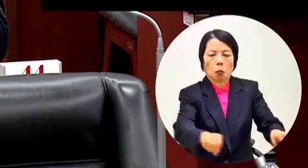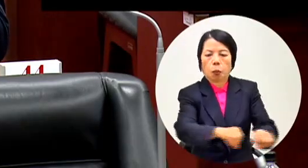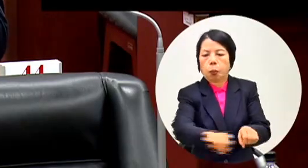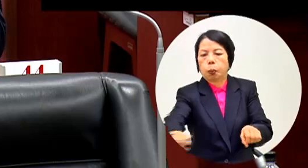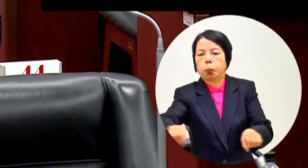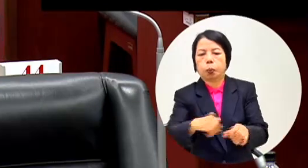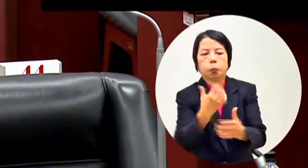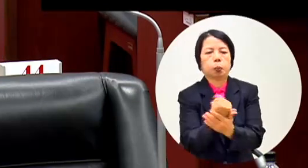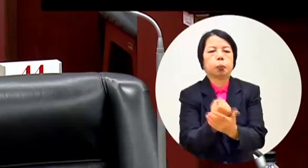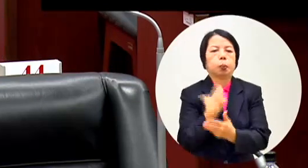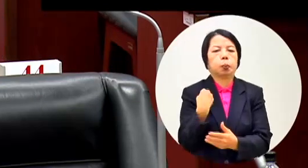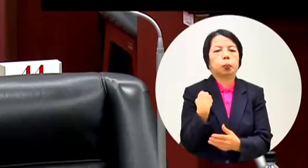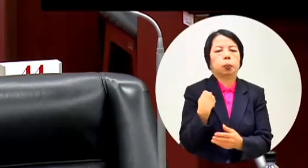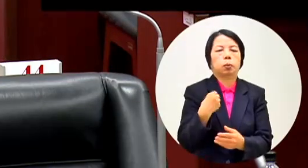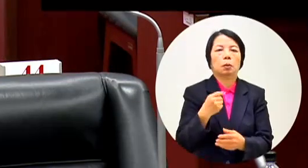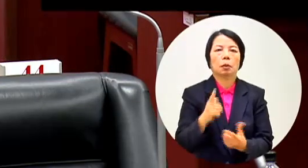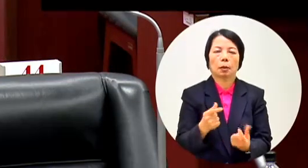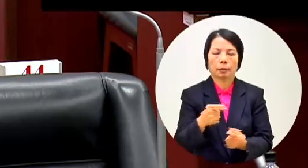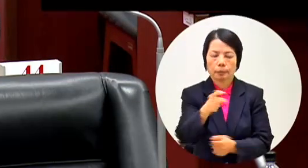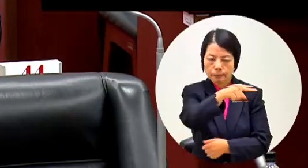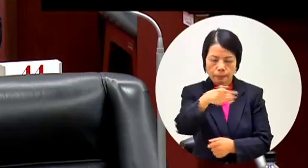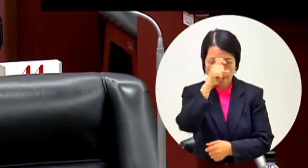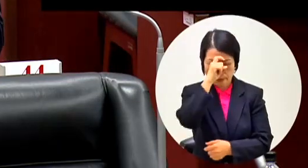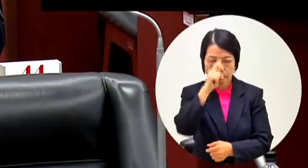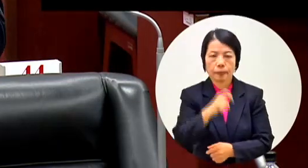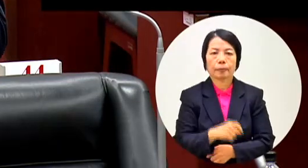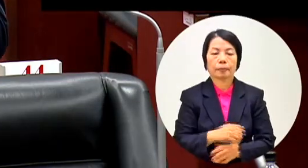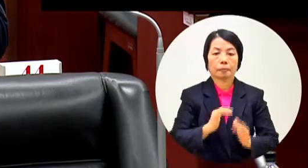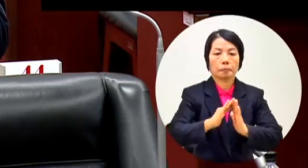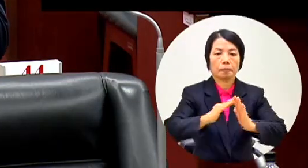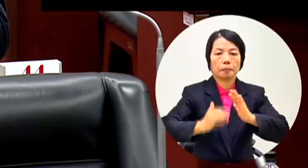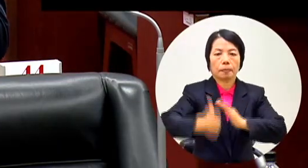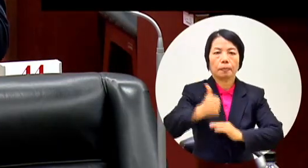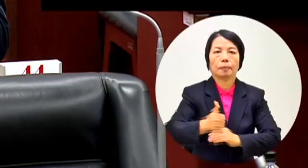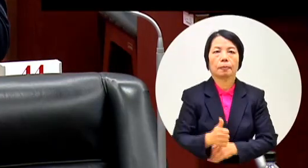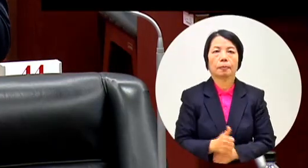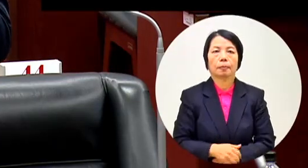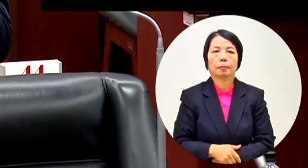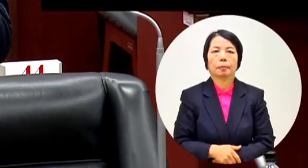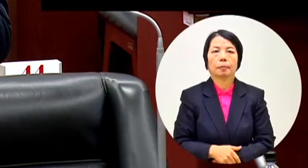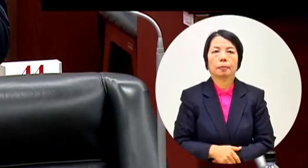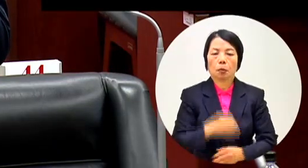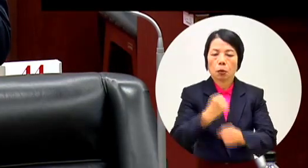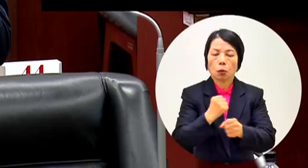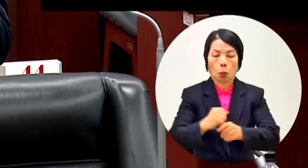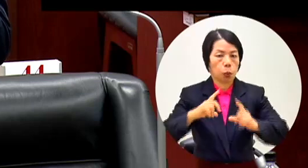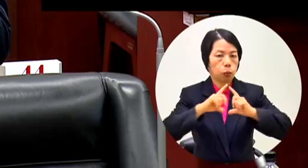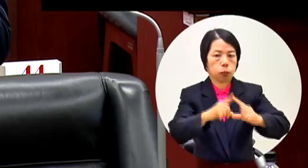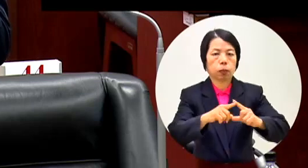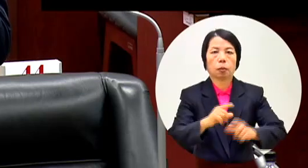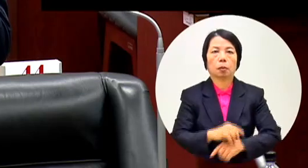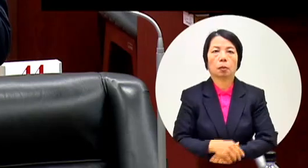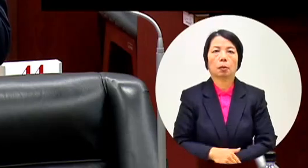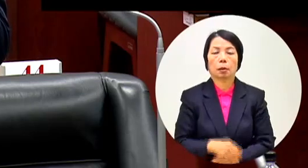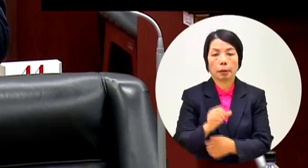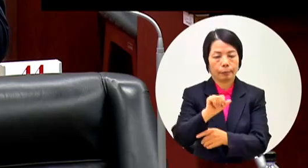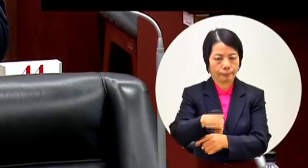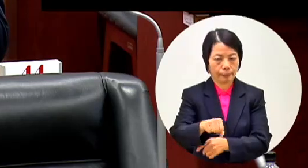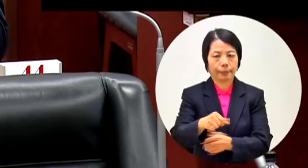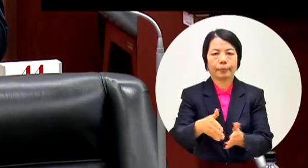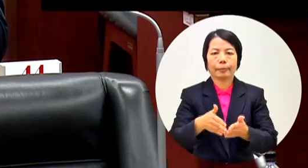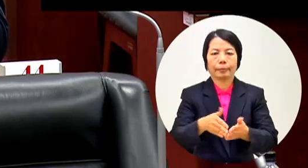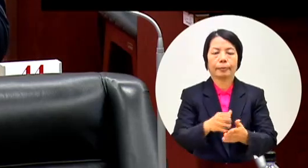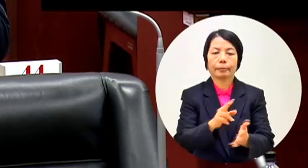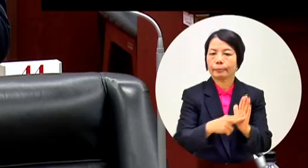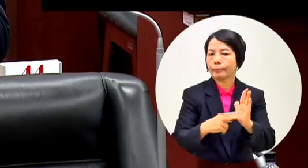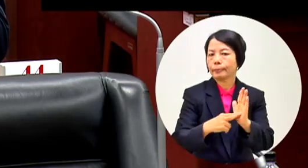期盼市长吼能够跟大家做一个答复吼，跟这承诺。啊，说明吼，这是大家应判，大家嘛要